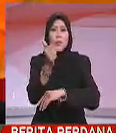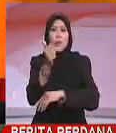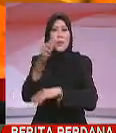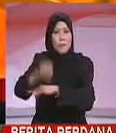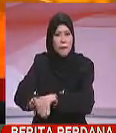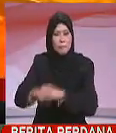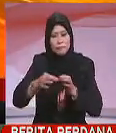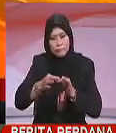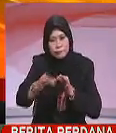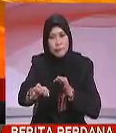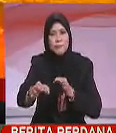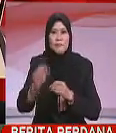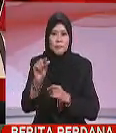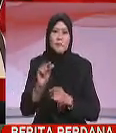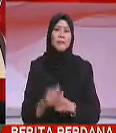10 malam.